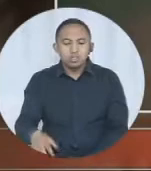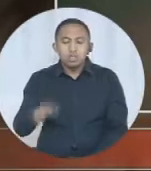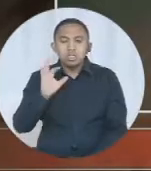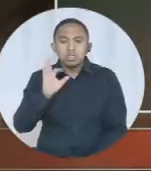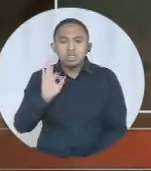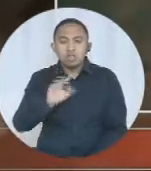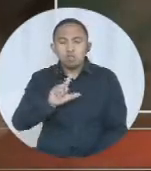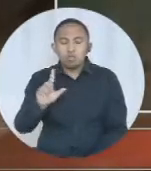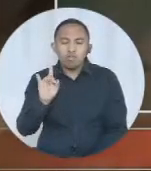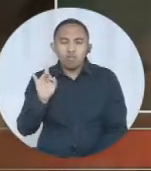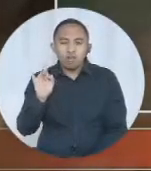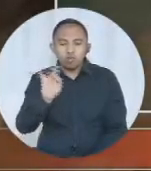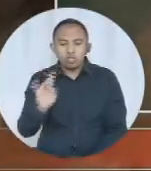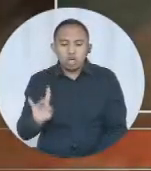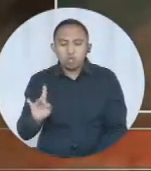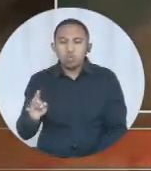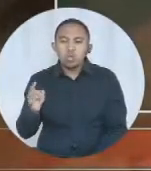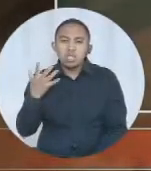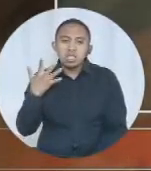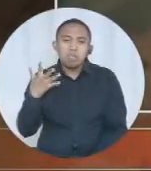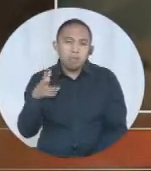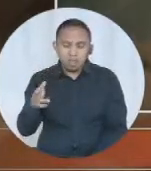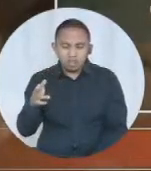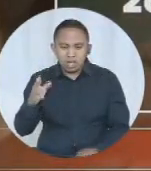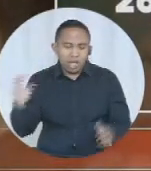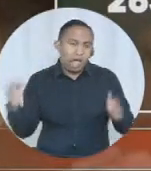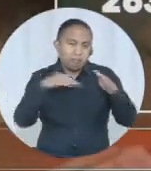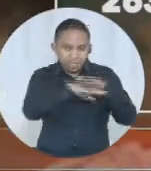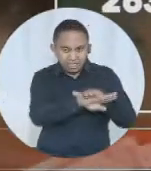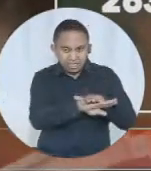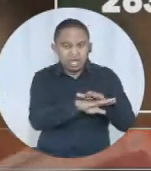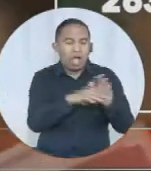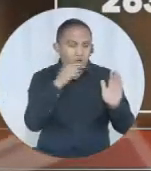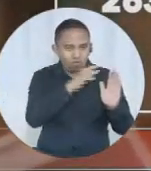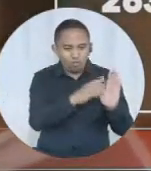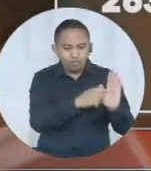7,800 ireo mpifidina mpidirina ireo nesorina